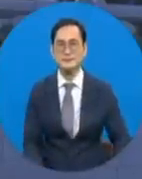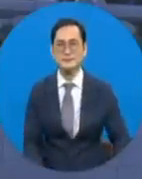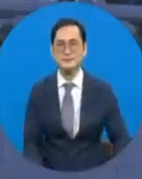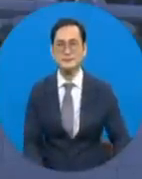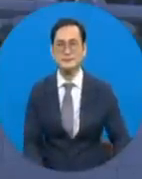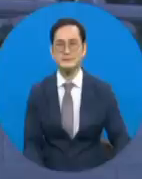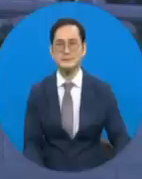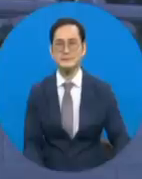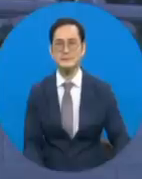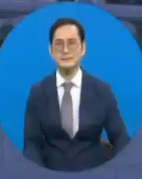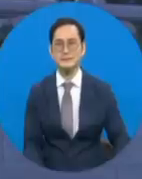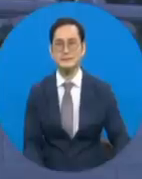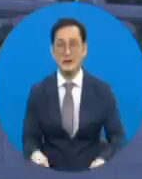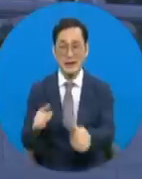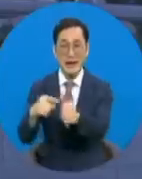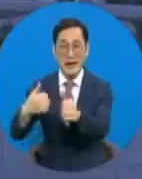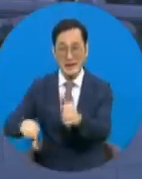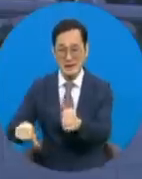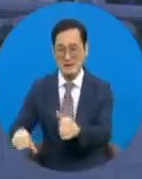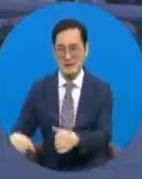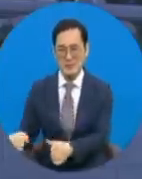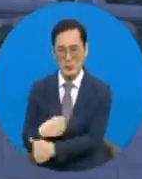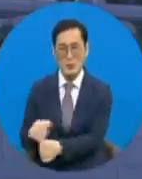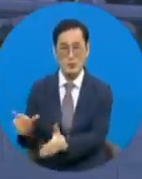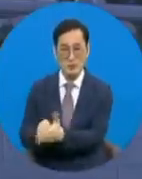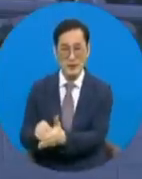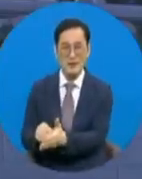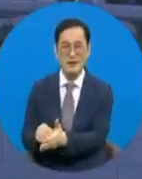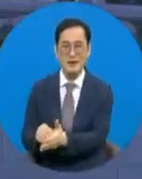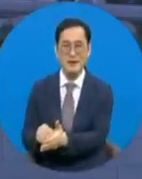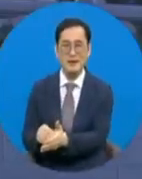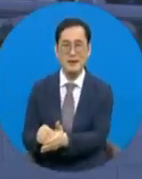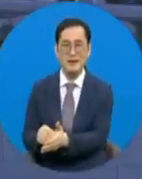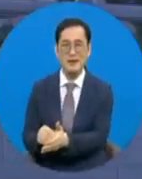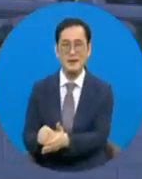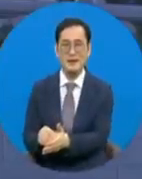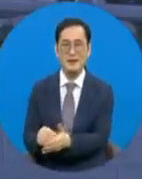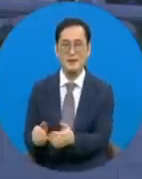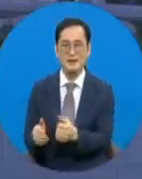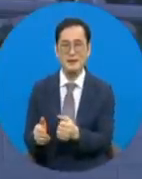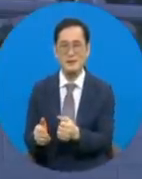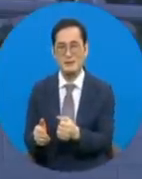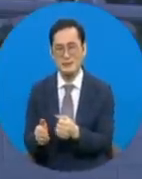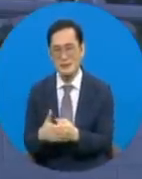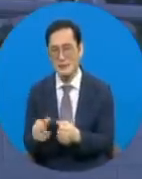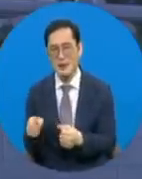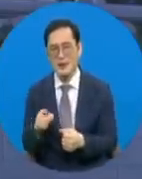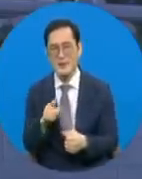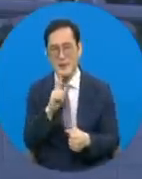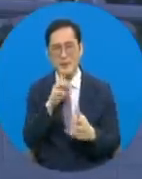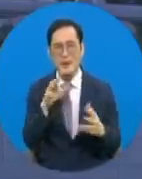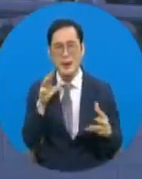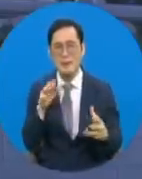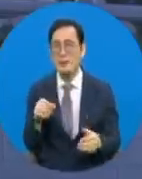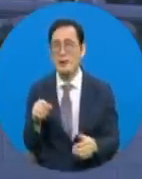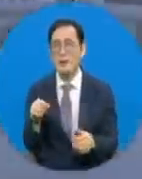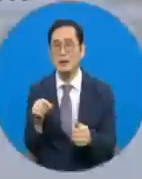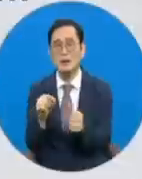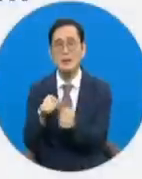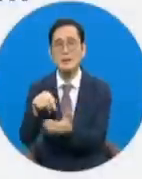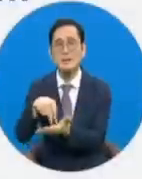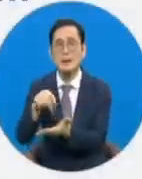되긴 했습니다. 아들 학폭 논란과 관련해서 논란이 됐기 때문에 좀 그 입장을 좀 알아봐야 될 것 같습니다. 어제 이동관